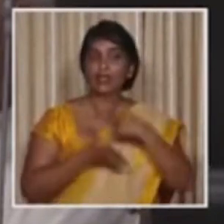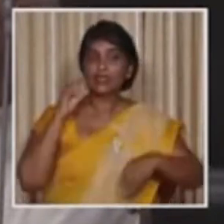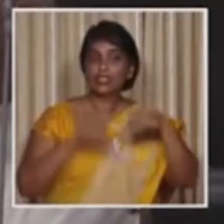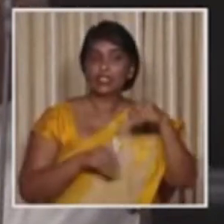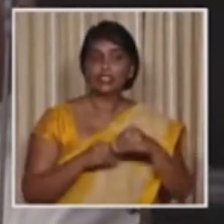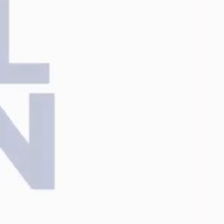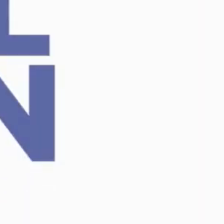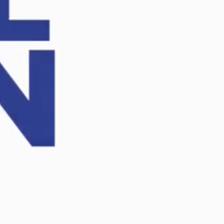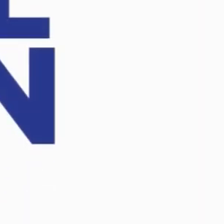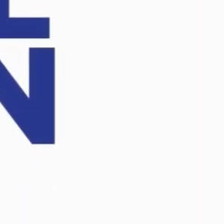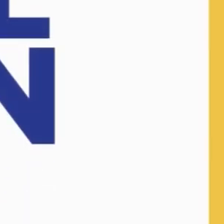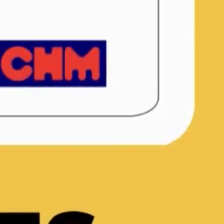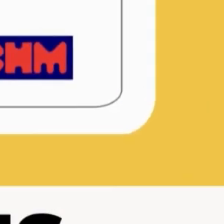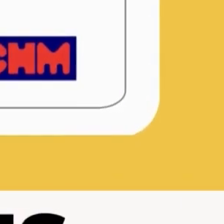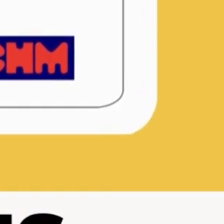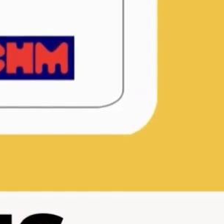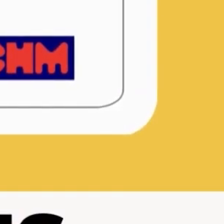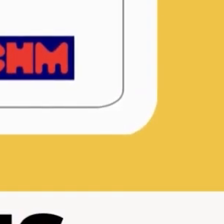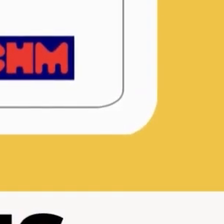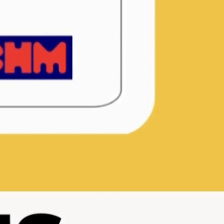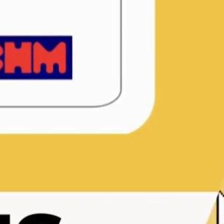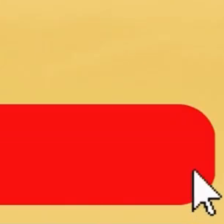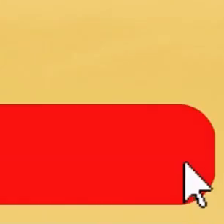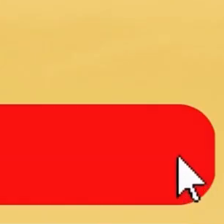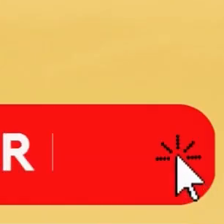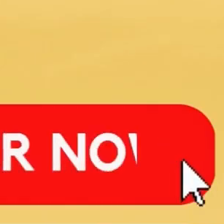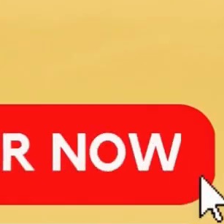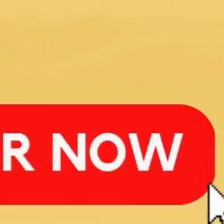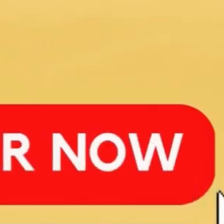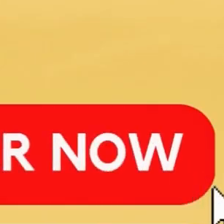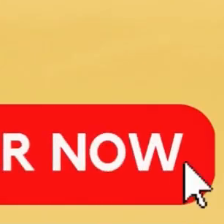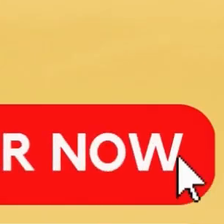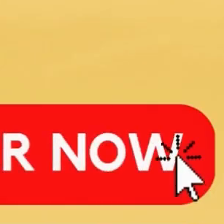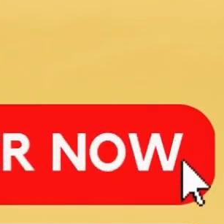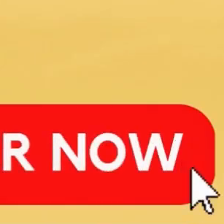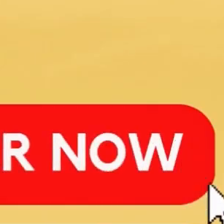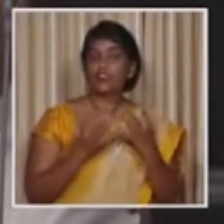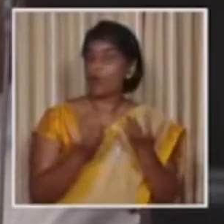වොමන නෑ. ANC Global University Fair 2023 on March 3rd and 4th.